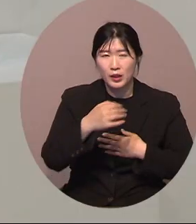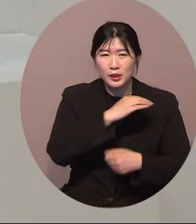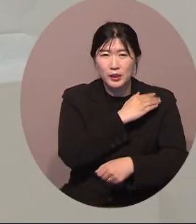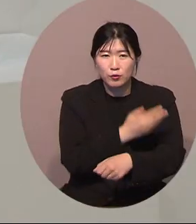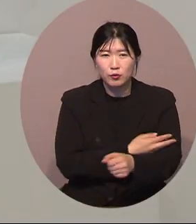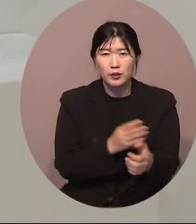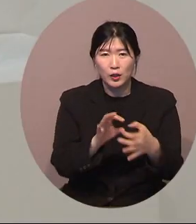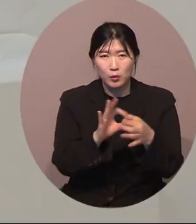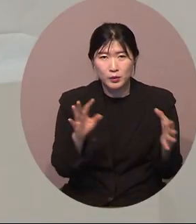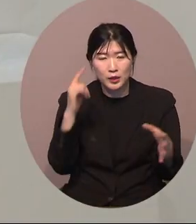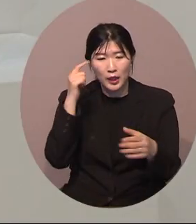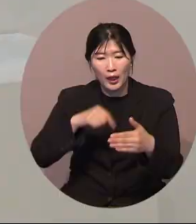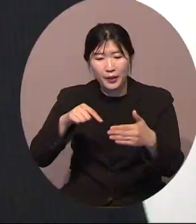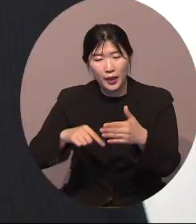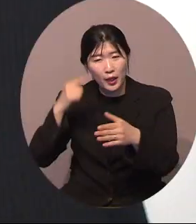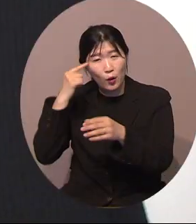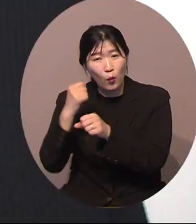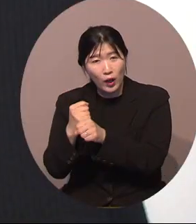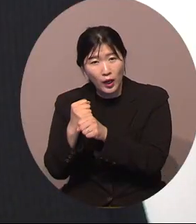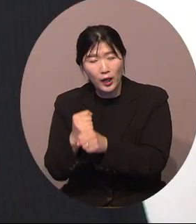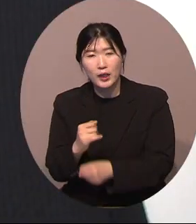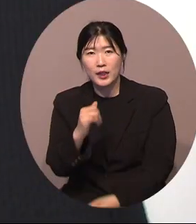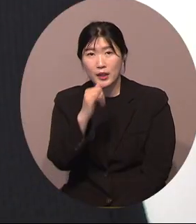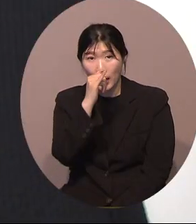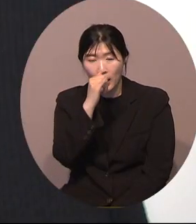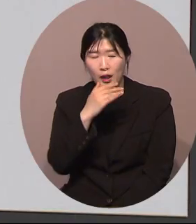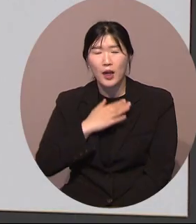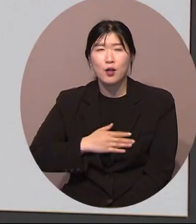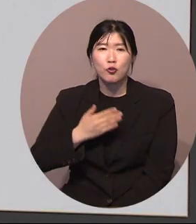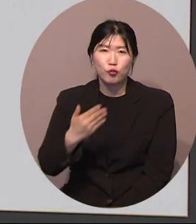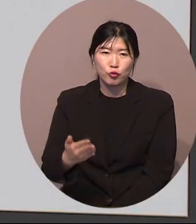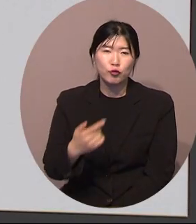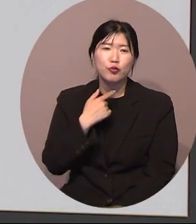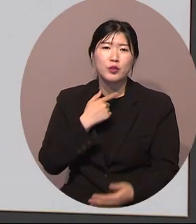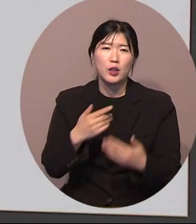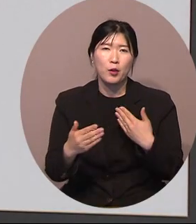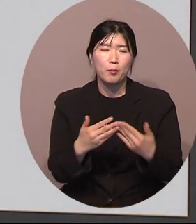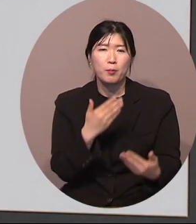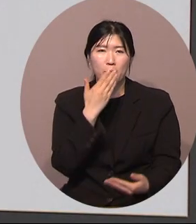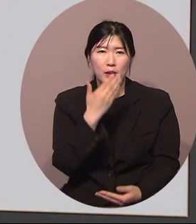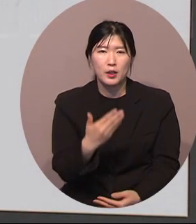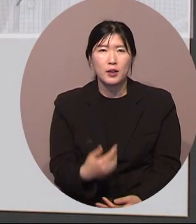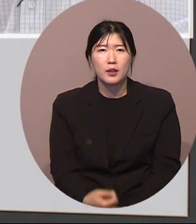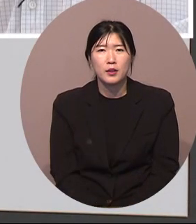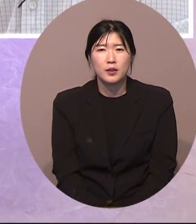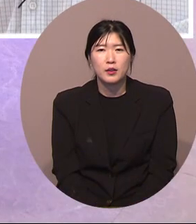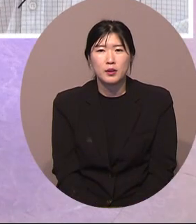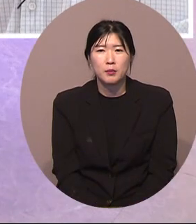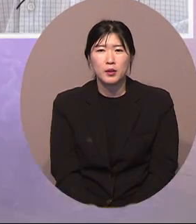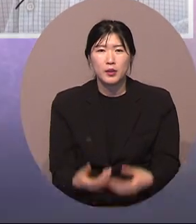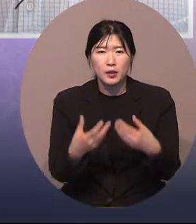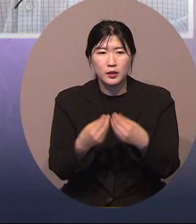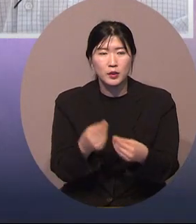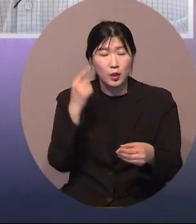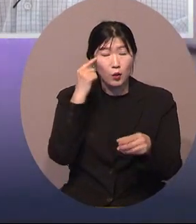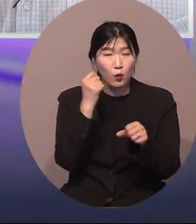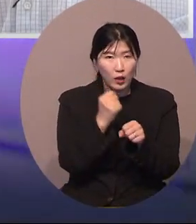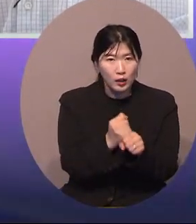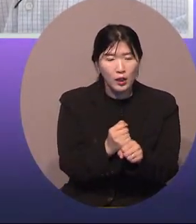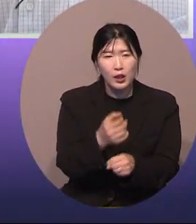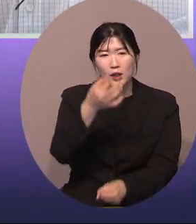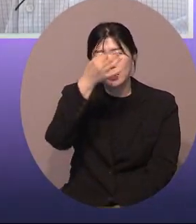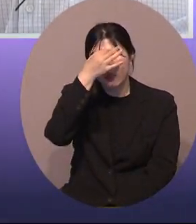다양한 과학적 원리가 결합한 결과라는 사실을 쉽고 흥미롭게 풀어냅니다. 과학 원리와 첨단